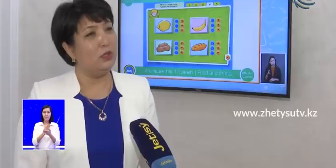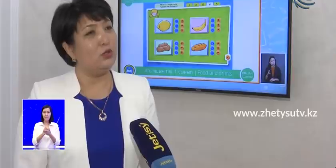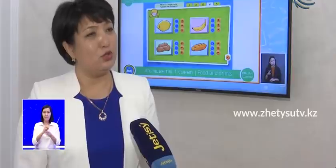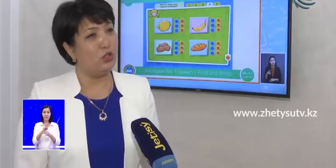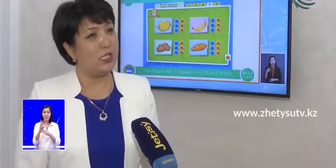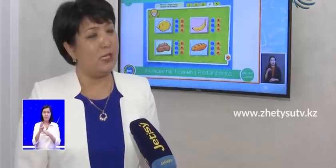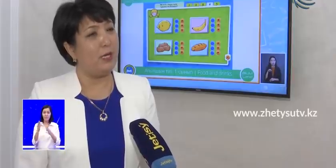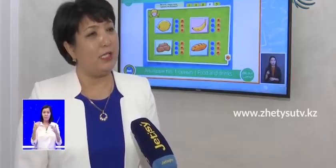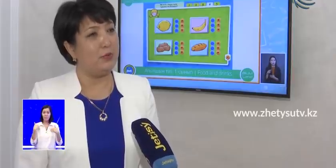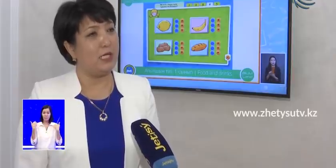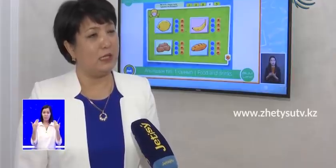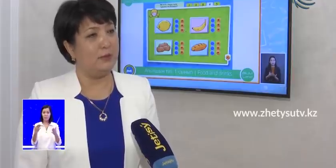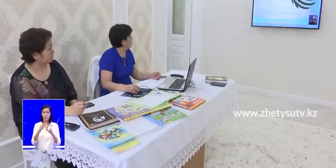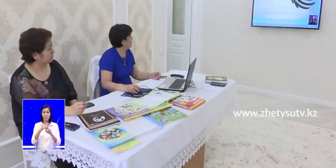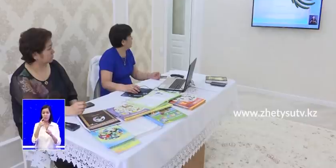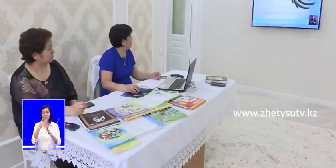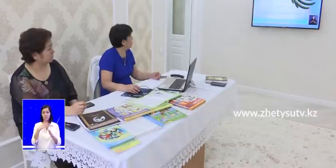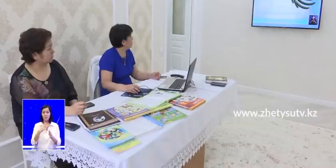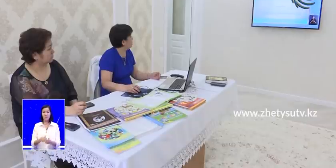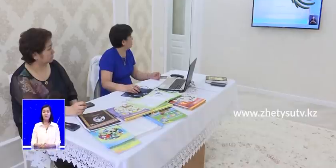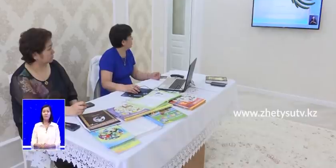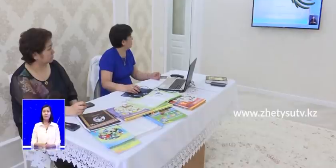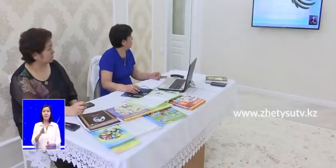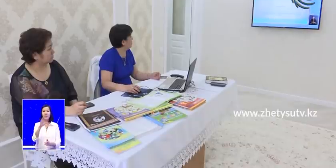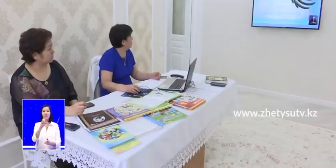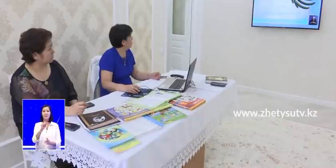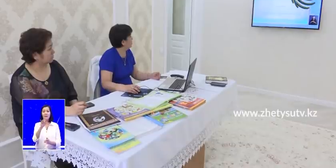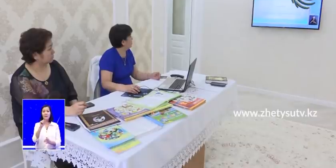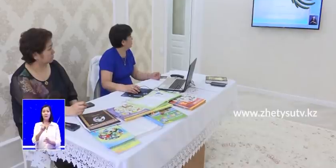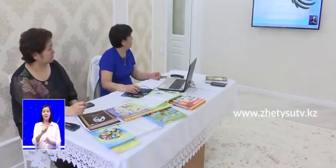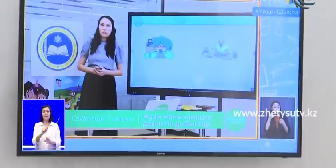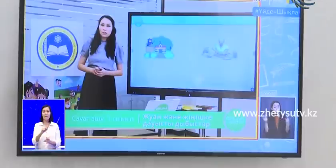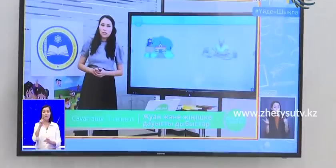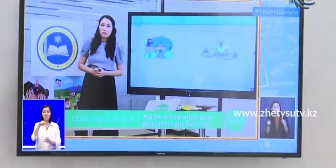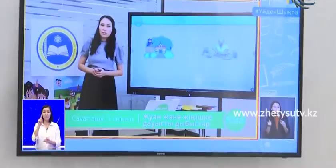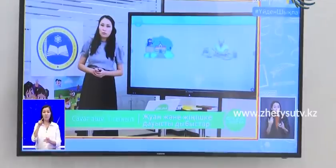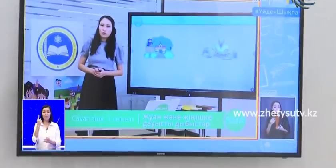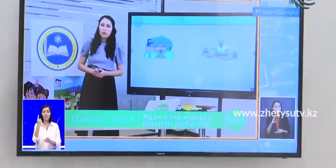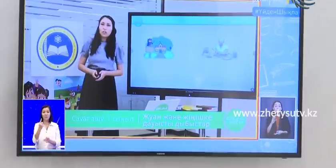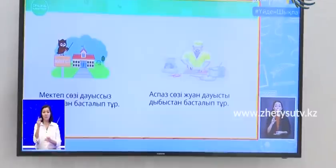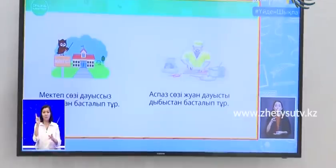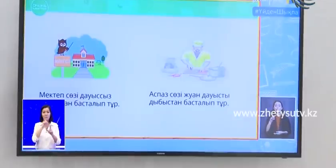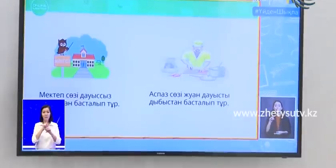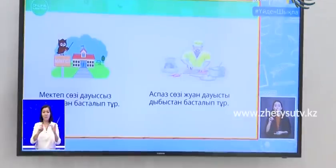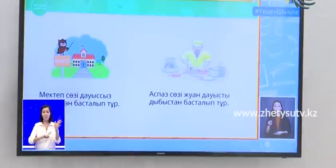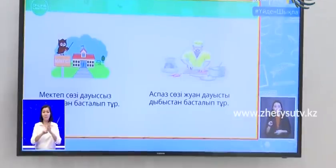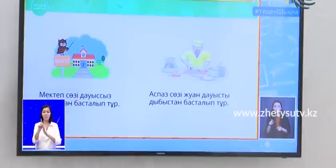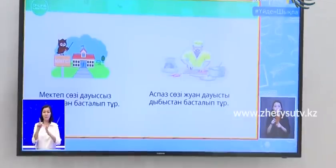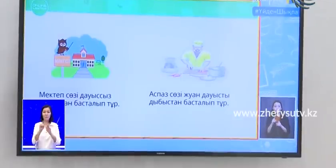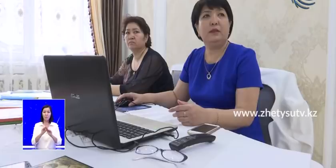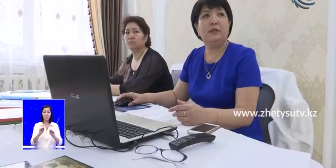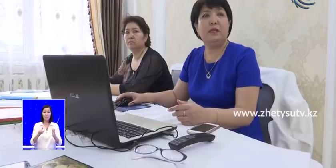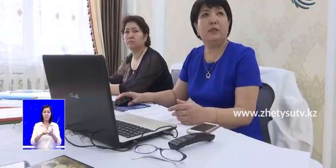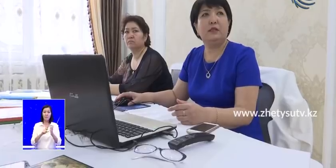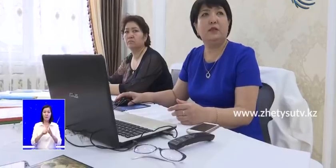қамтуымды ұсыныс жасап айтып жатыр. Ал Сара Тұрсынбаева ұлы ақын атындағы орта мектеп гимназиясының бастаушысының мұғалімі. Ол